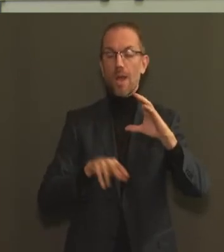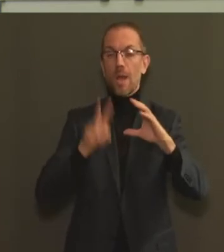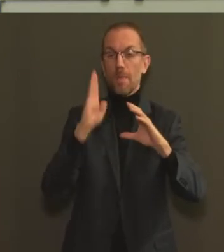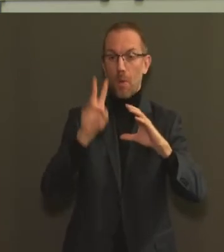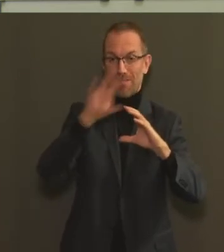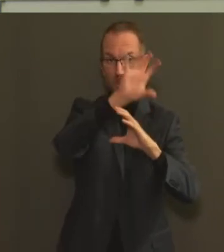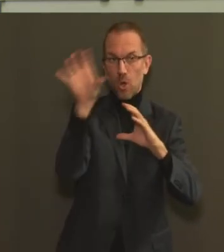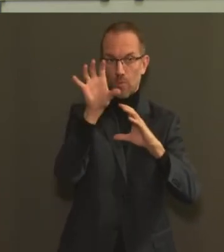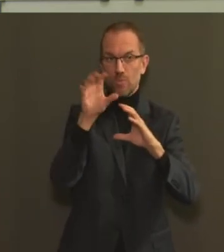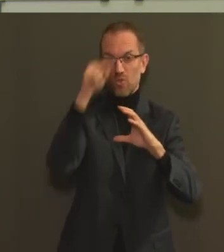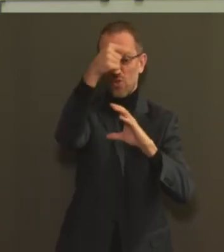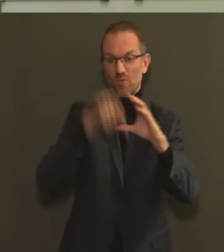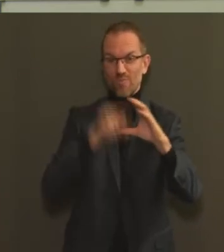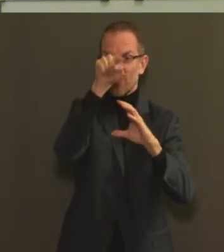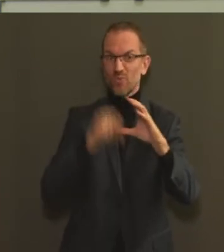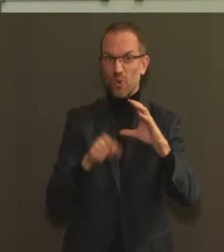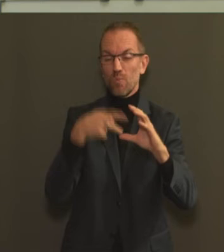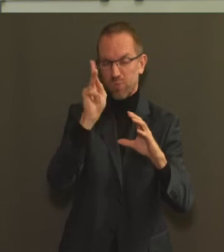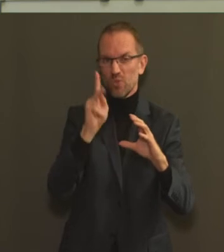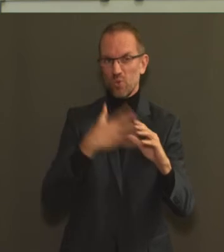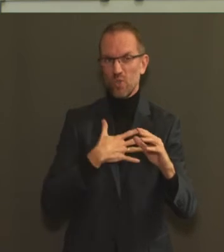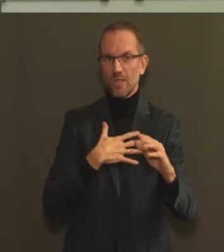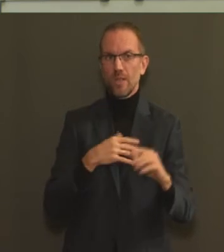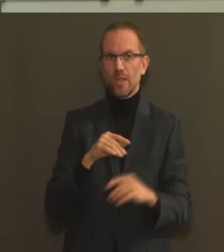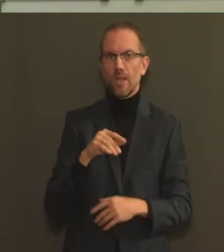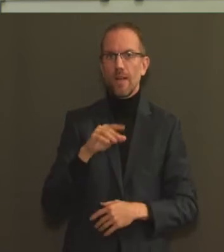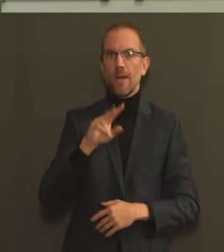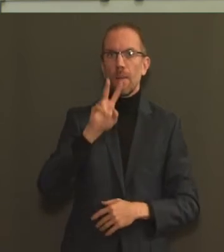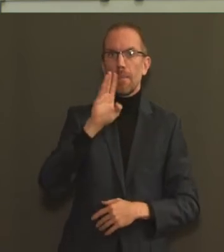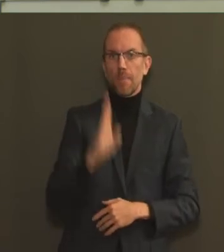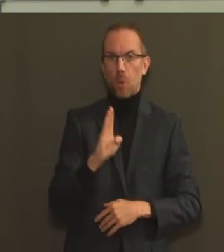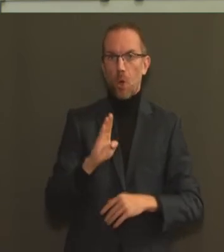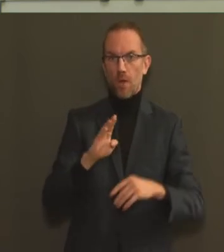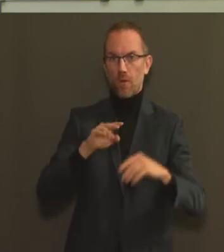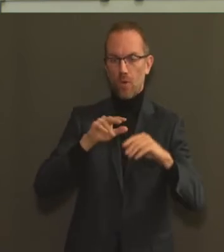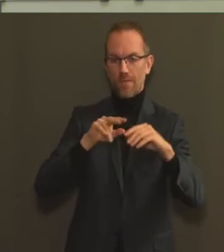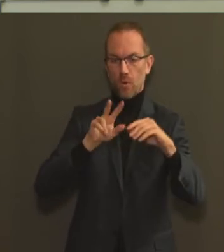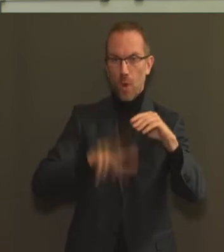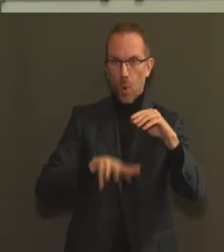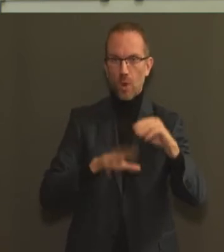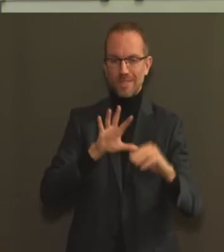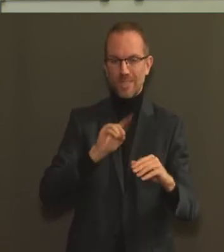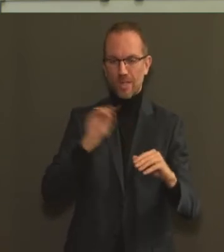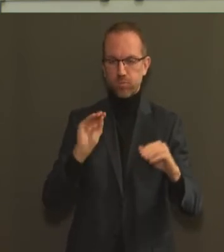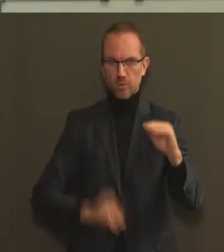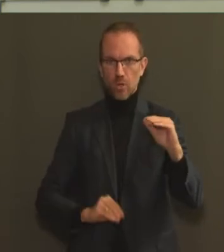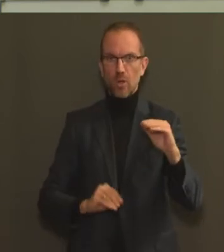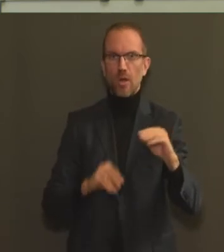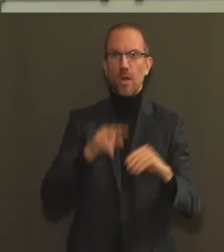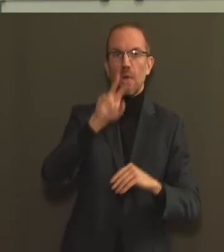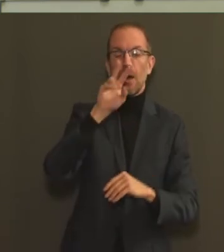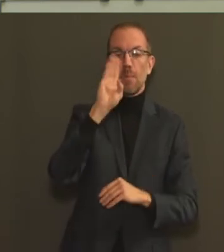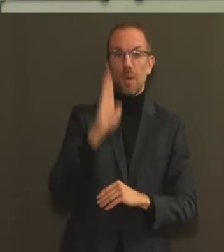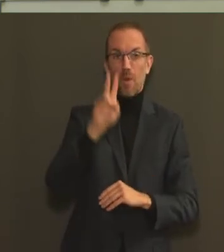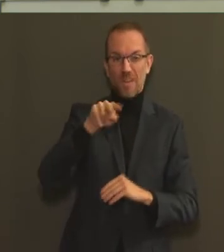avec 51% pour le Brabant wallon et 43% pour le Brabant flamand. Là aussi habitent pas mal de